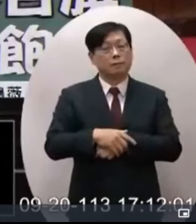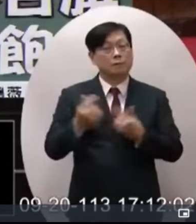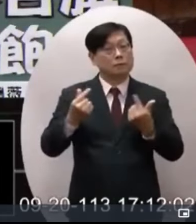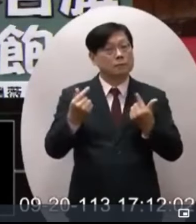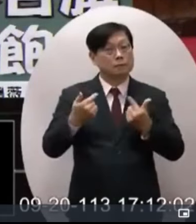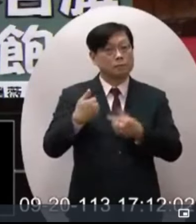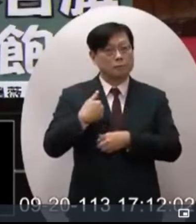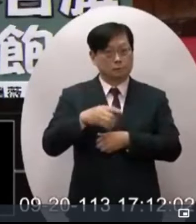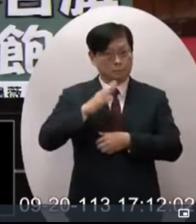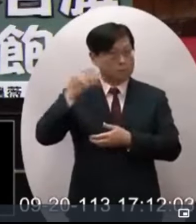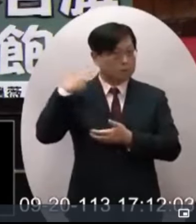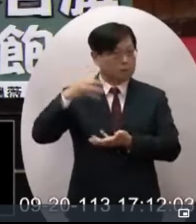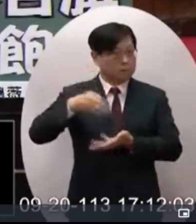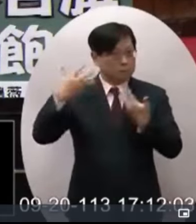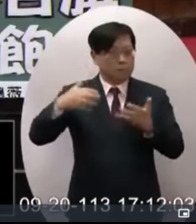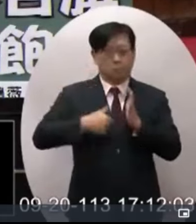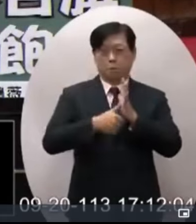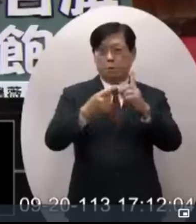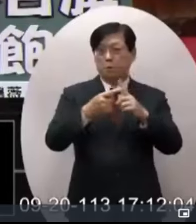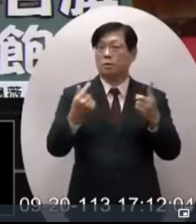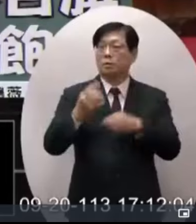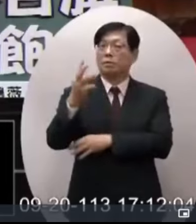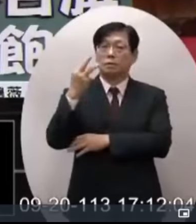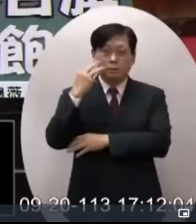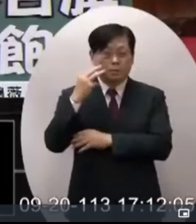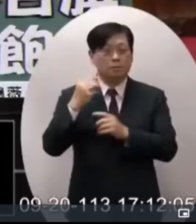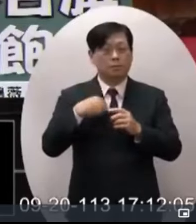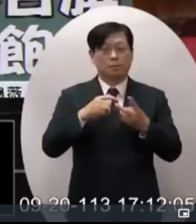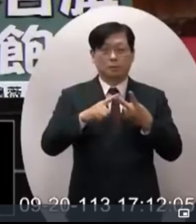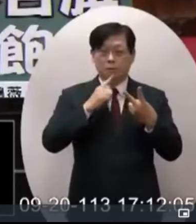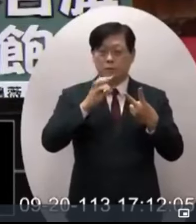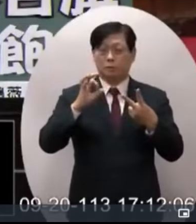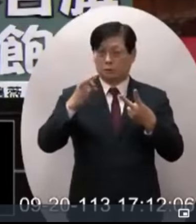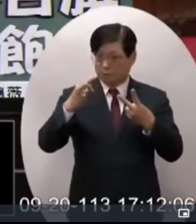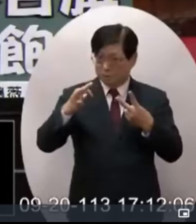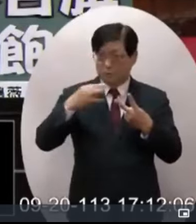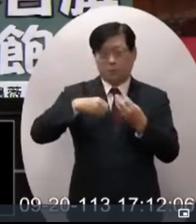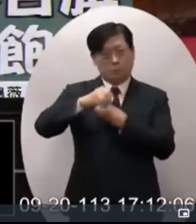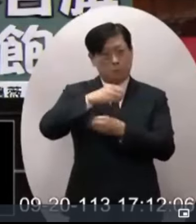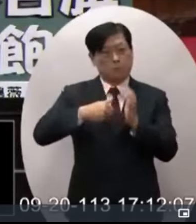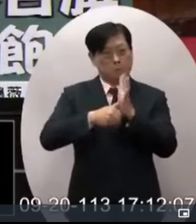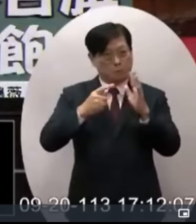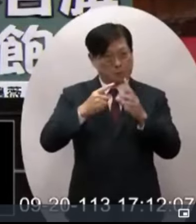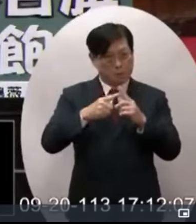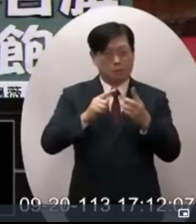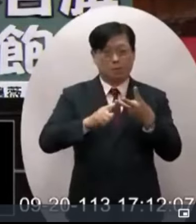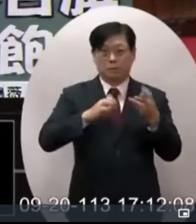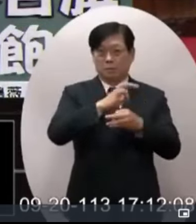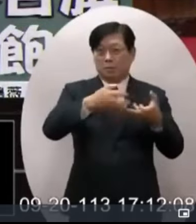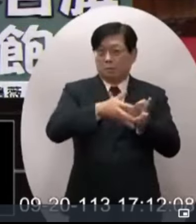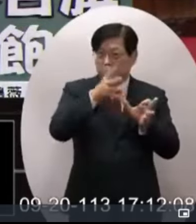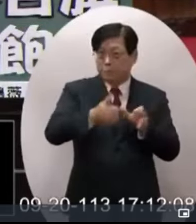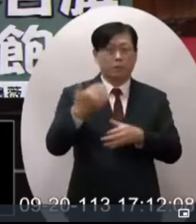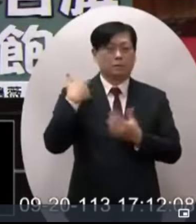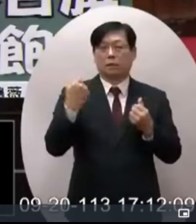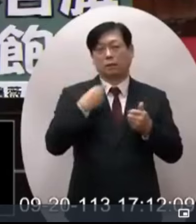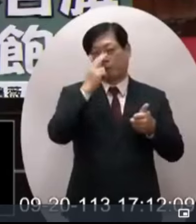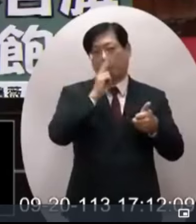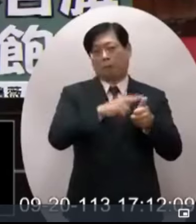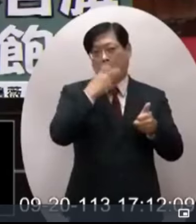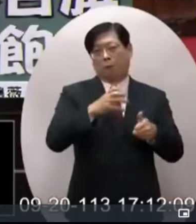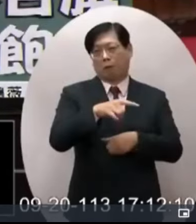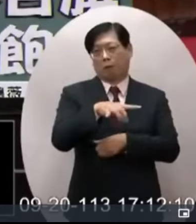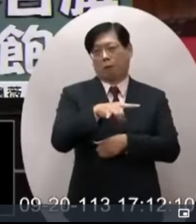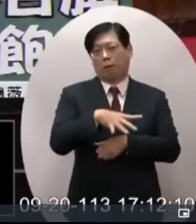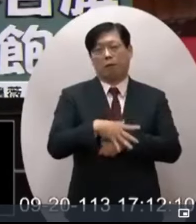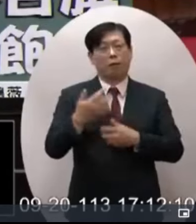到，比如说我们那时候说有很多的名人，好，不管是政治的名人、财经的名人，好，包含我们那个经济部长也是受害者啊，